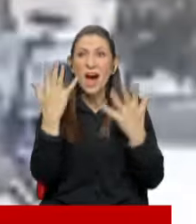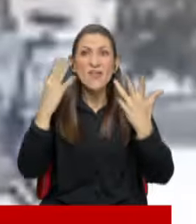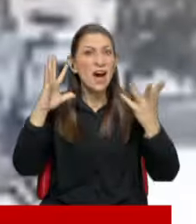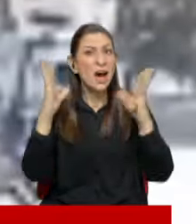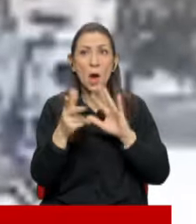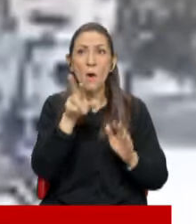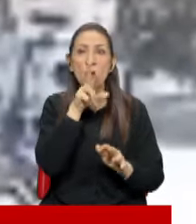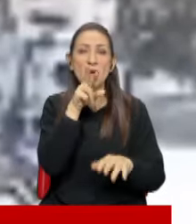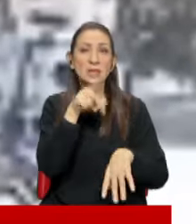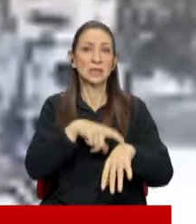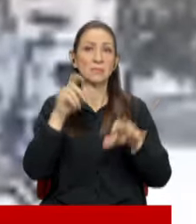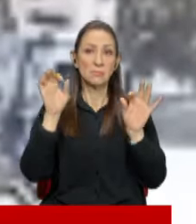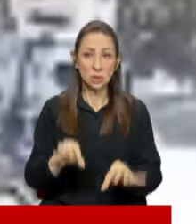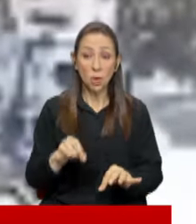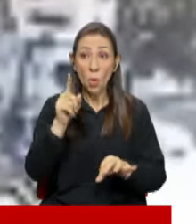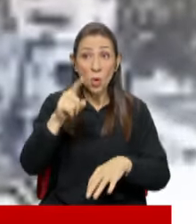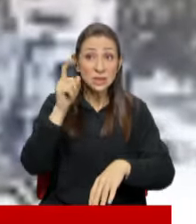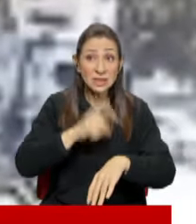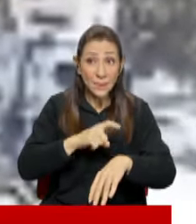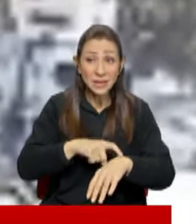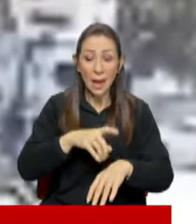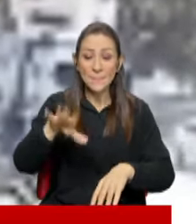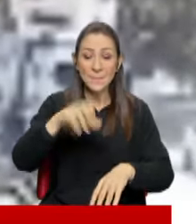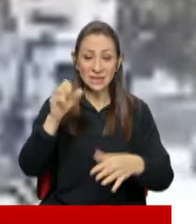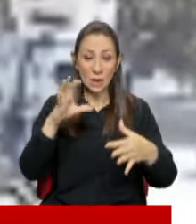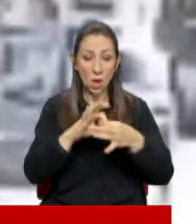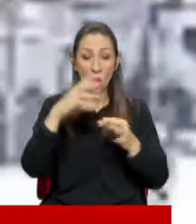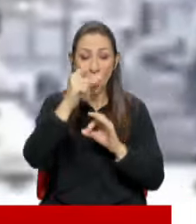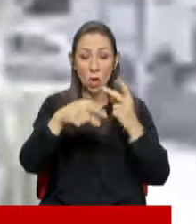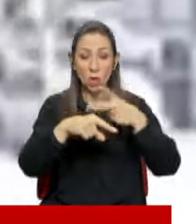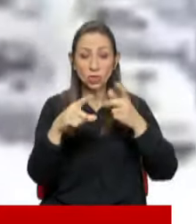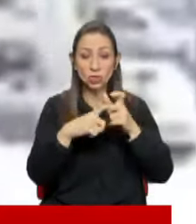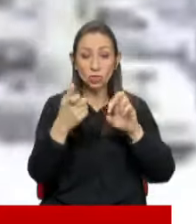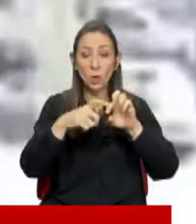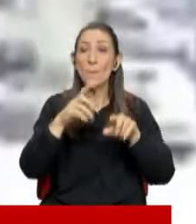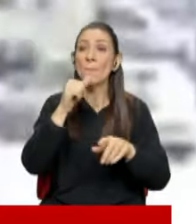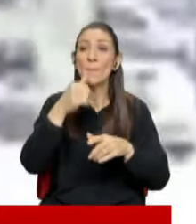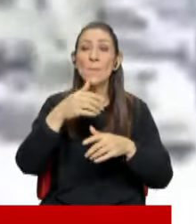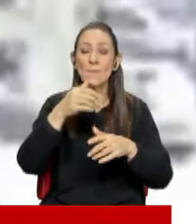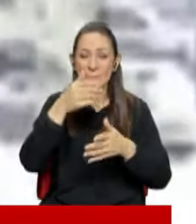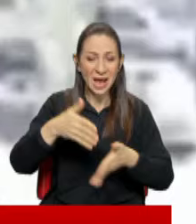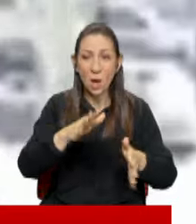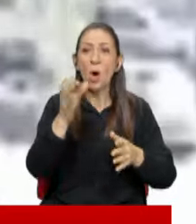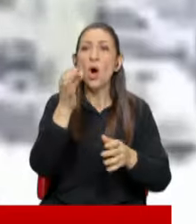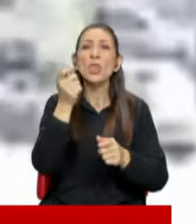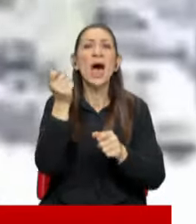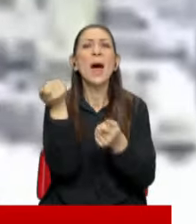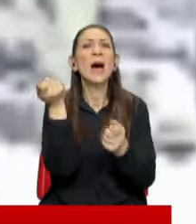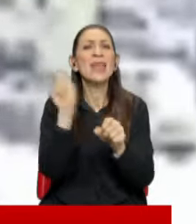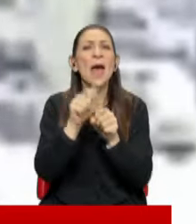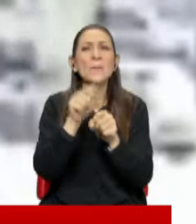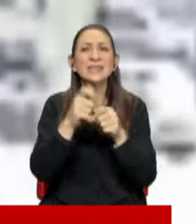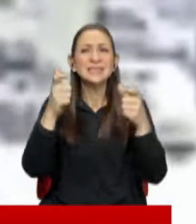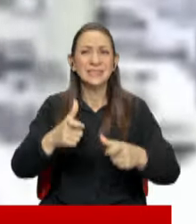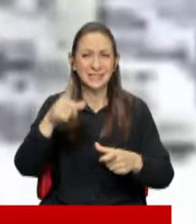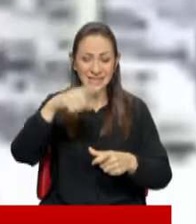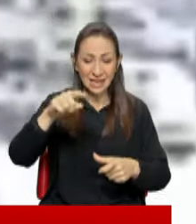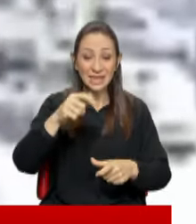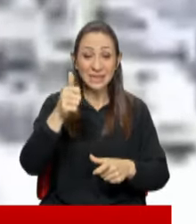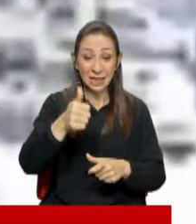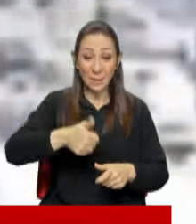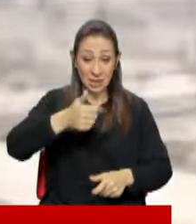öğle saatlerinde başladı. O sırada merkeze bağlı Özgür Mahallesi'nde Oto Tamirciler sitesinde Saadet Partisi Başkan Adayı